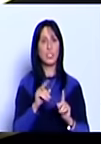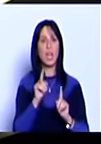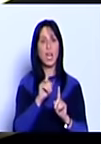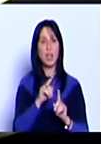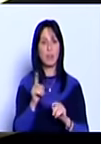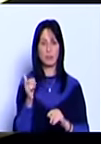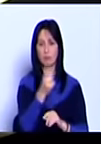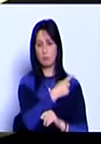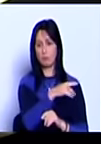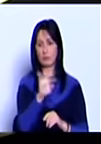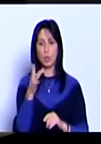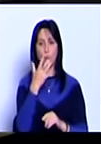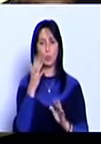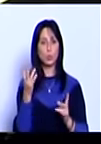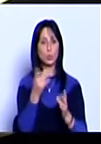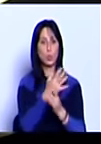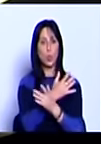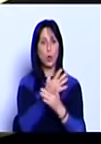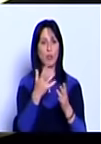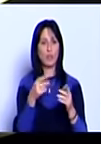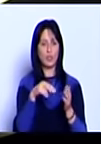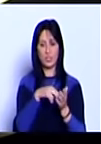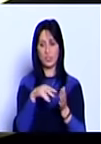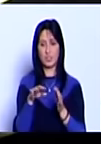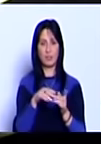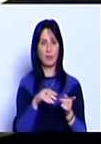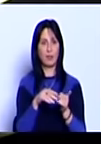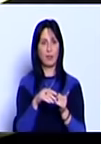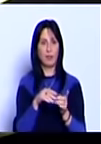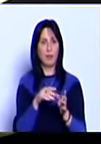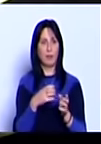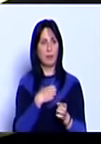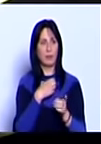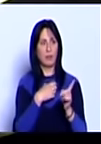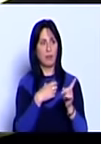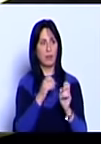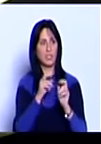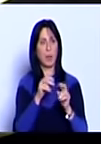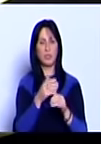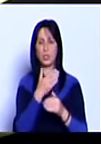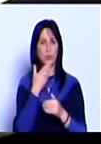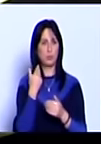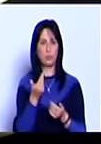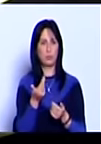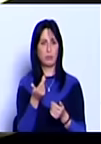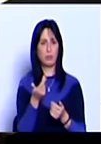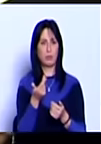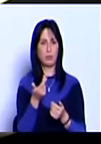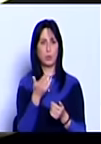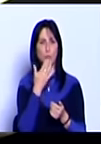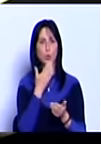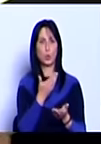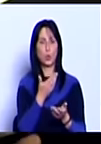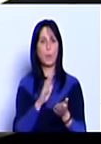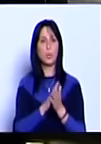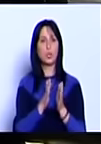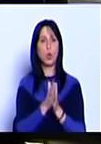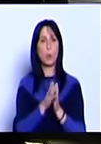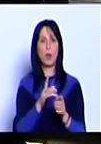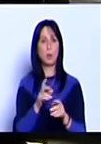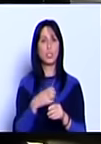გამოევლის გაევლის უცხოელი აქ დაგიჯდება თუ იქ დაგიჯდება, შენთვის ეს პრობლემა არ არის, საფრთხეს არ გიქმნის და თუ ასეთ მდგომარეობაში